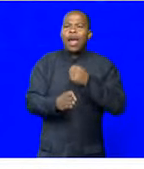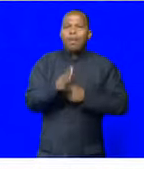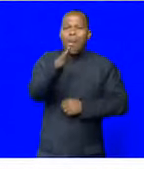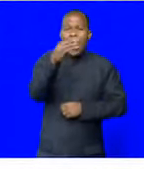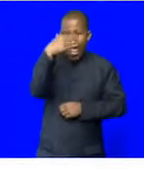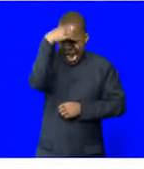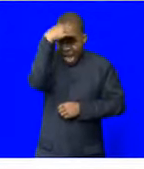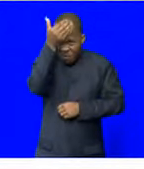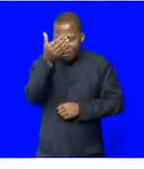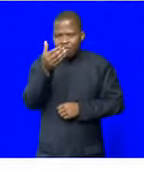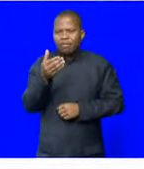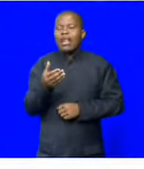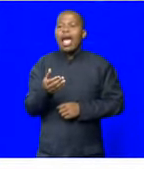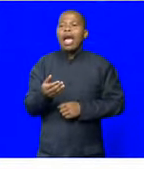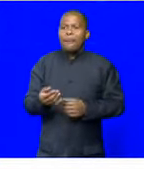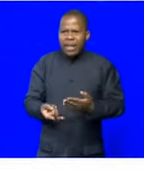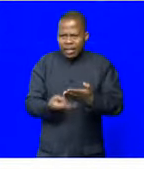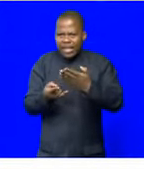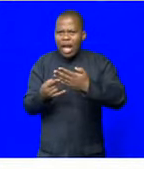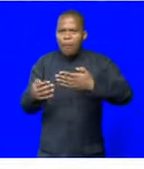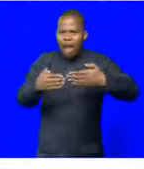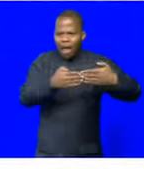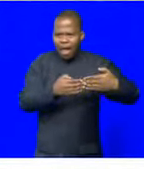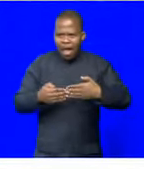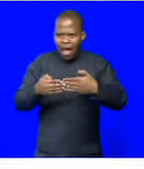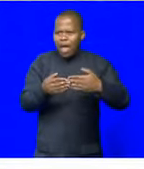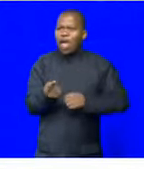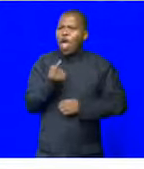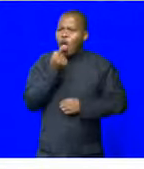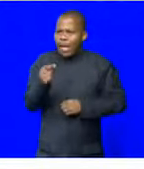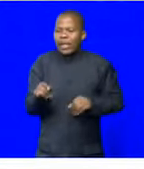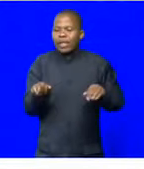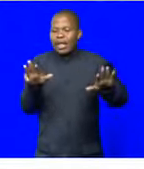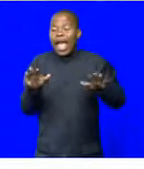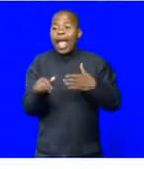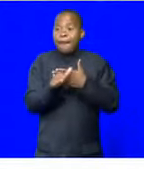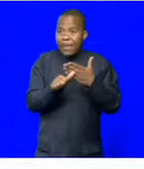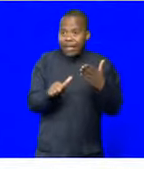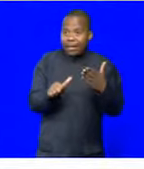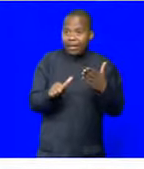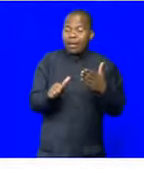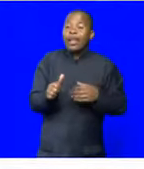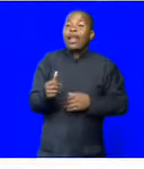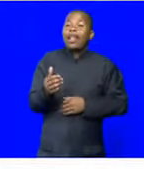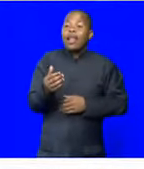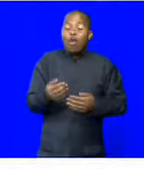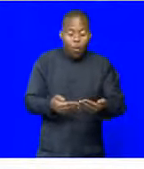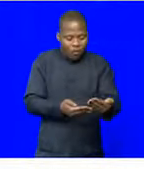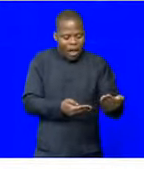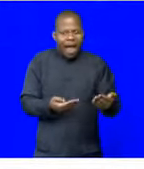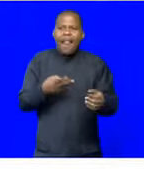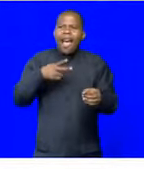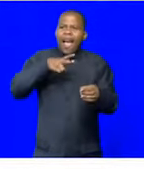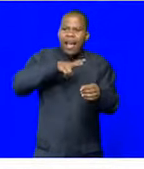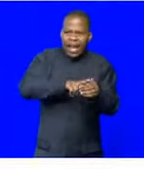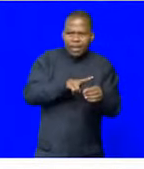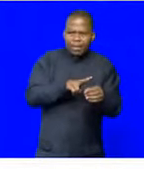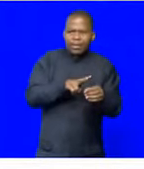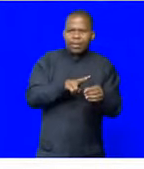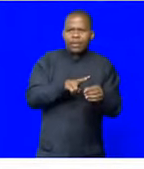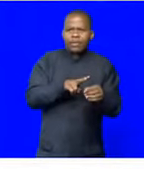cha. Bangitreat abathi umntwana ufuna ekafizwe sekana 9 months. Ngechubeka ke umntwana hayi